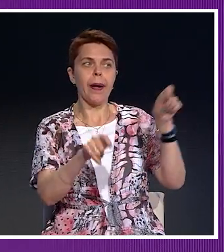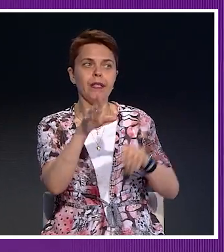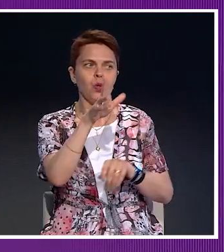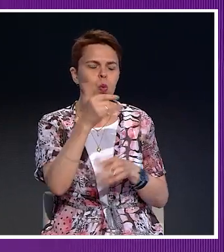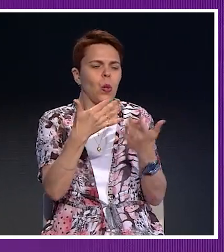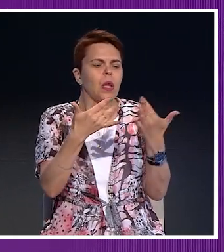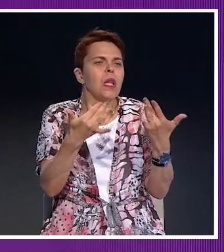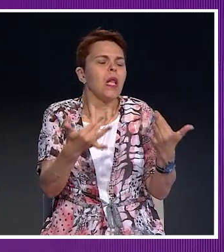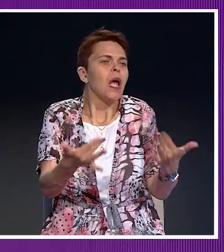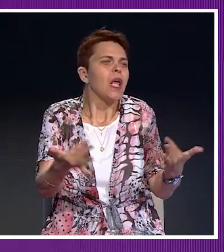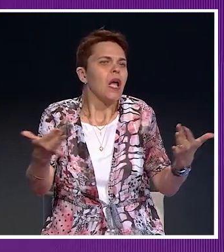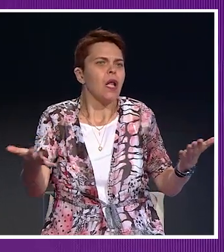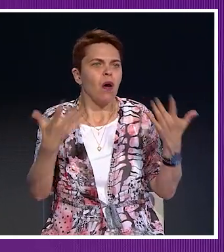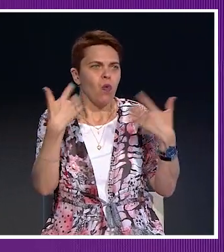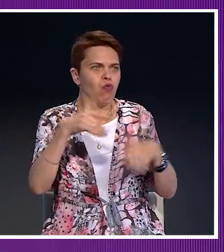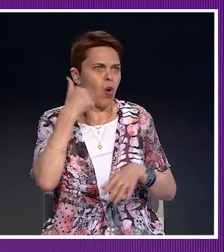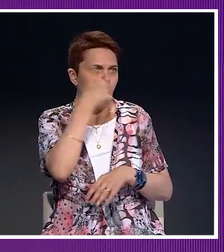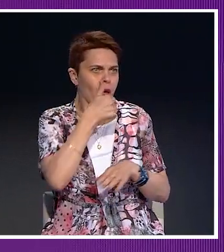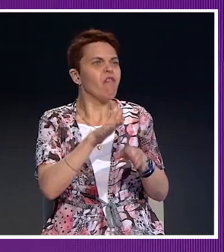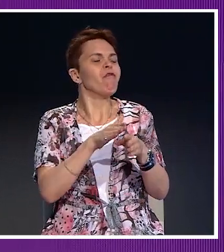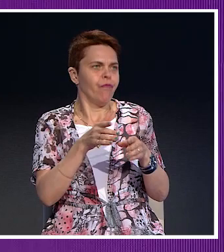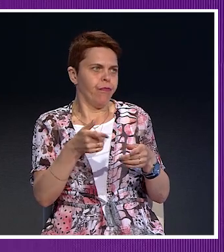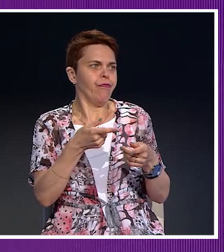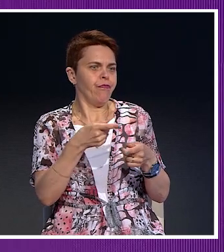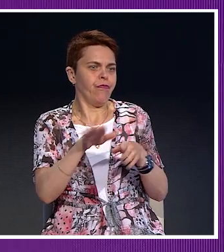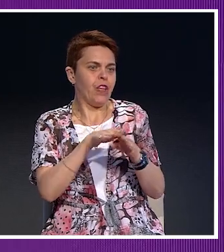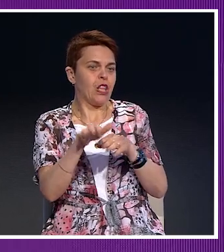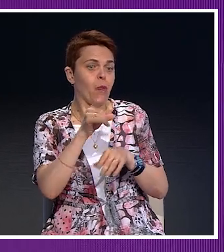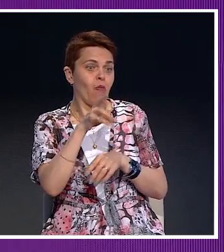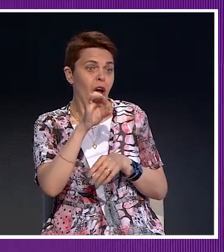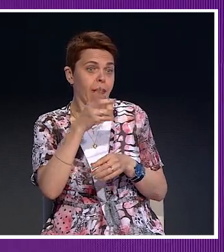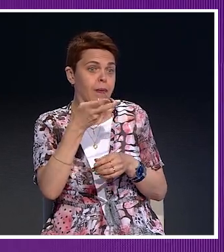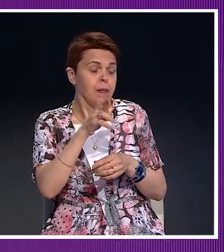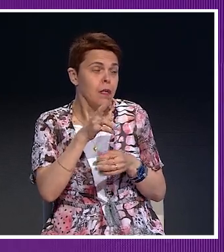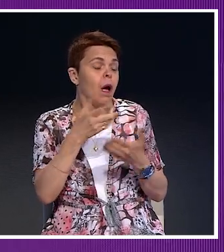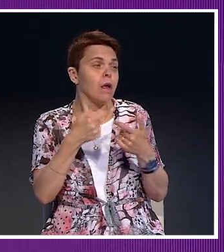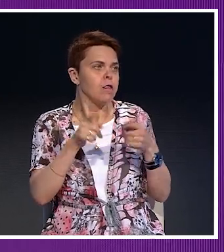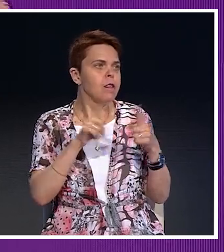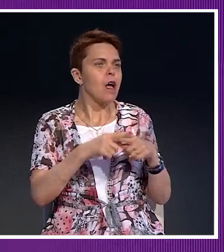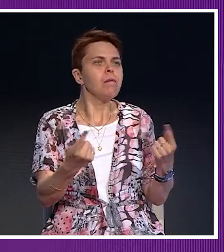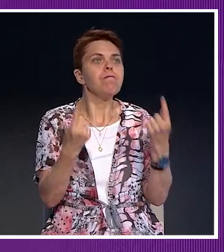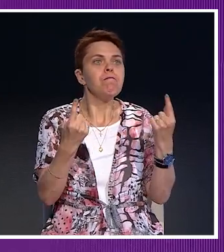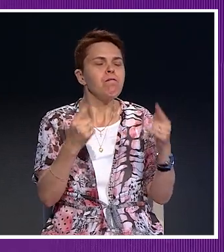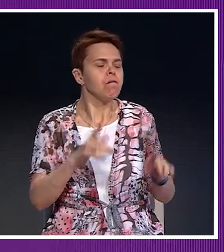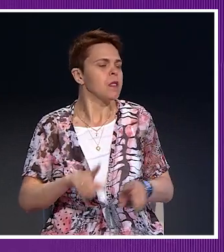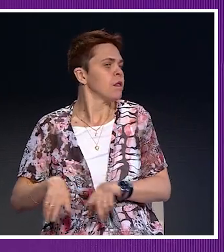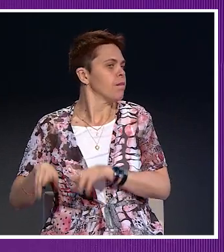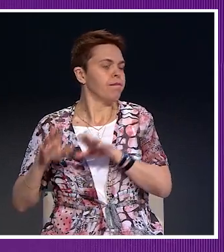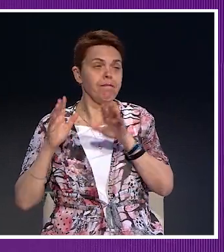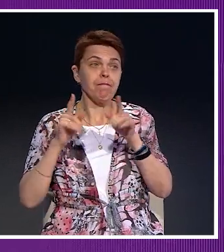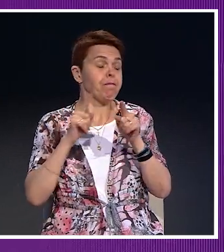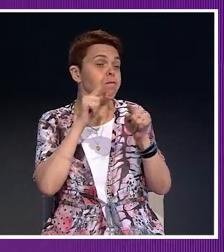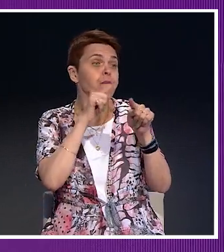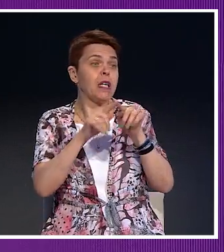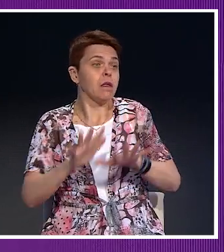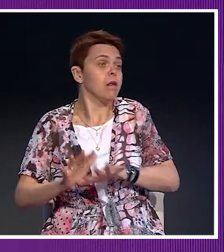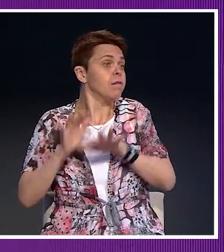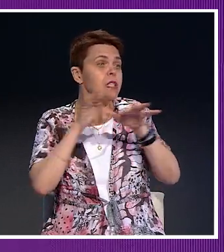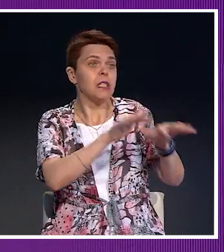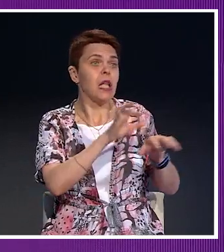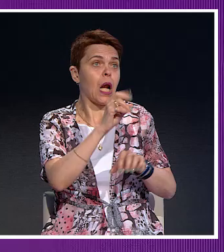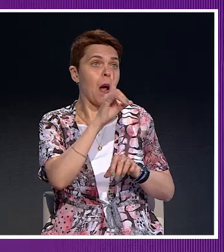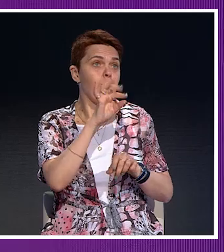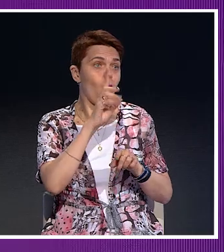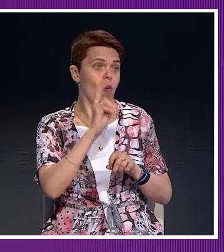декілька років в нас відбувається, ми зробили як країна величезний стрибок вперед. От